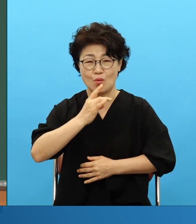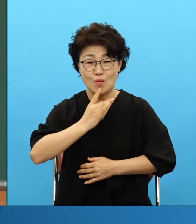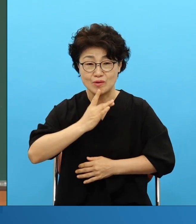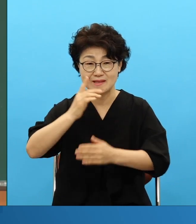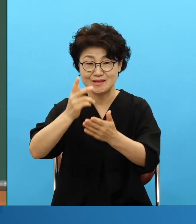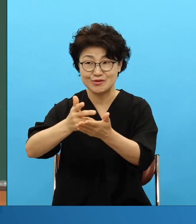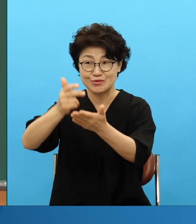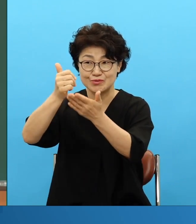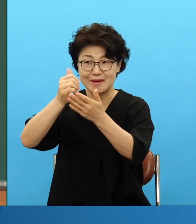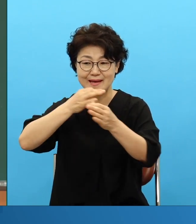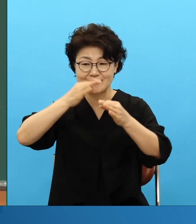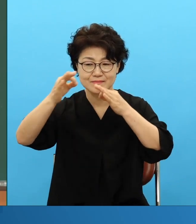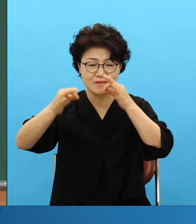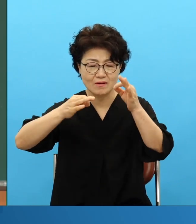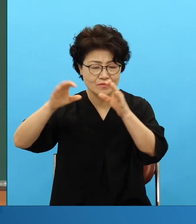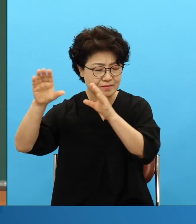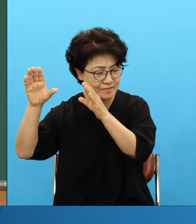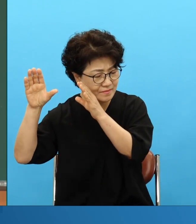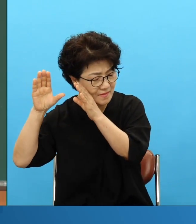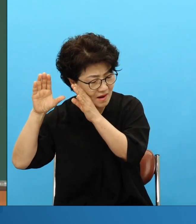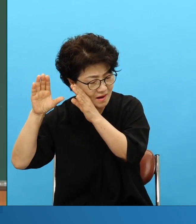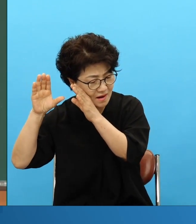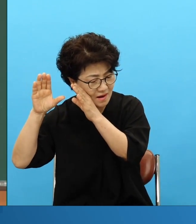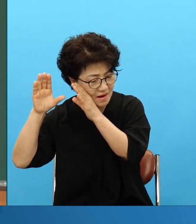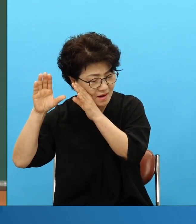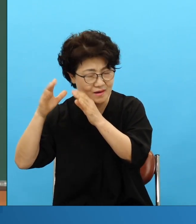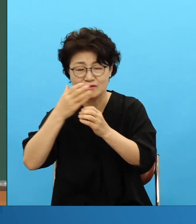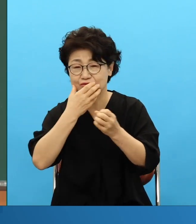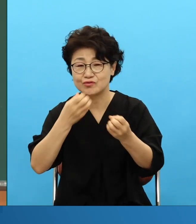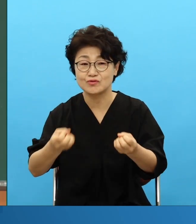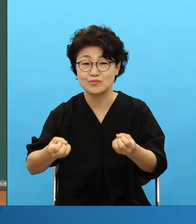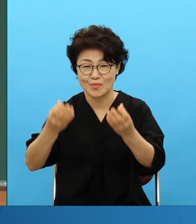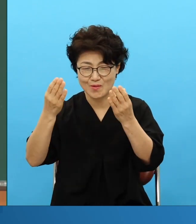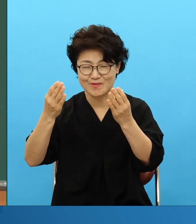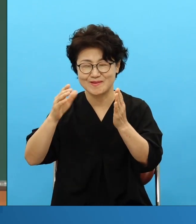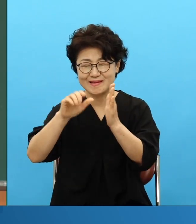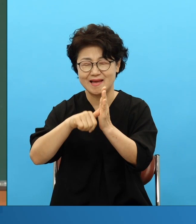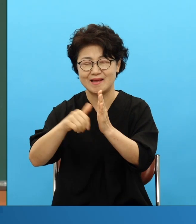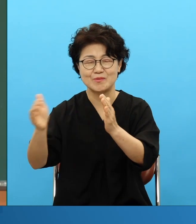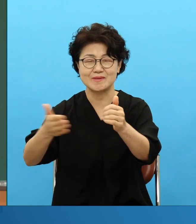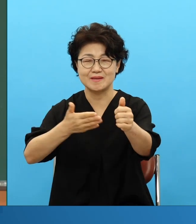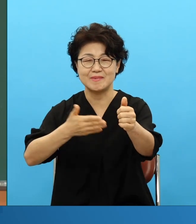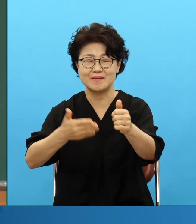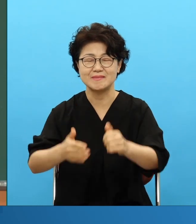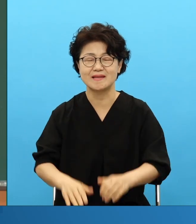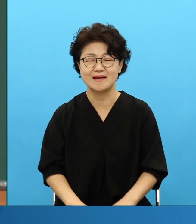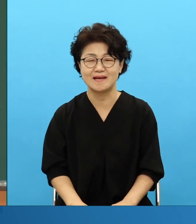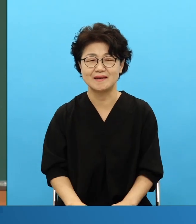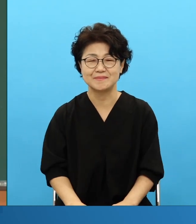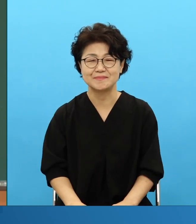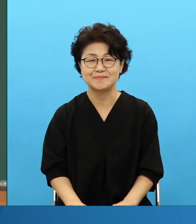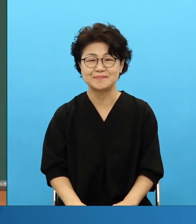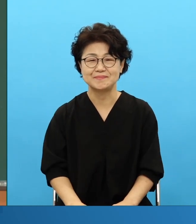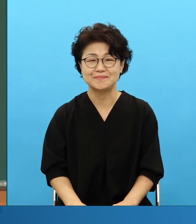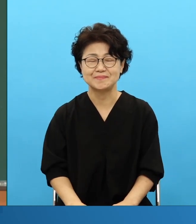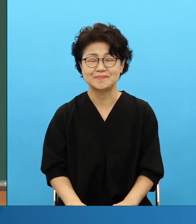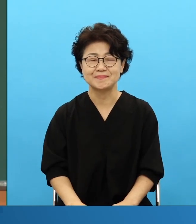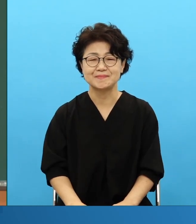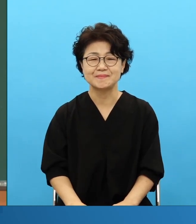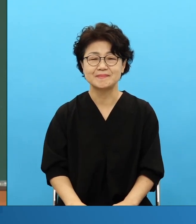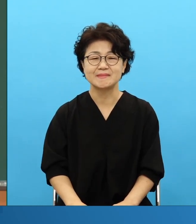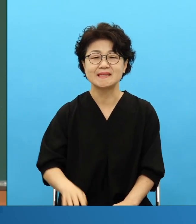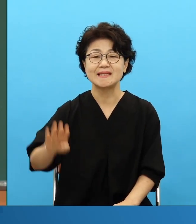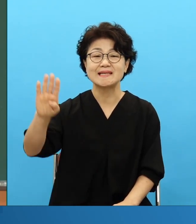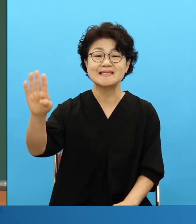귀 기울이고 그 음성을 듣는 축복된 시간 되기를 바랍니다. 우리 그 고백으로 찬송가